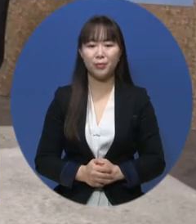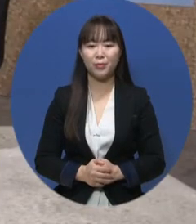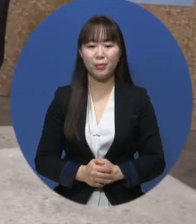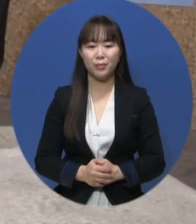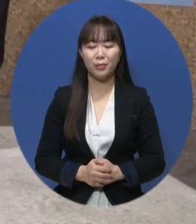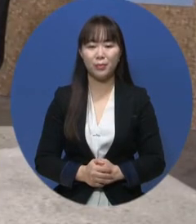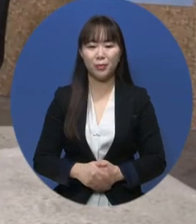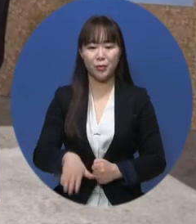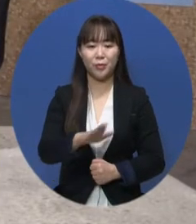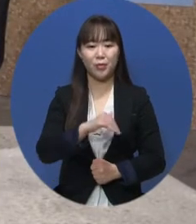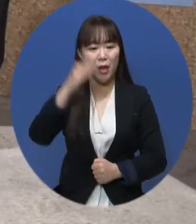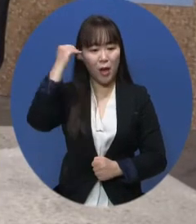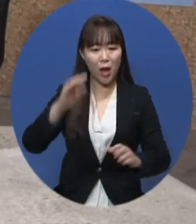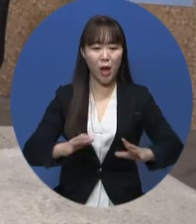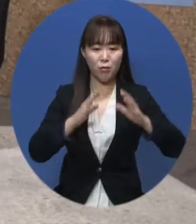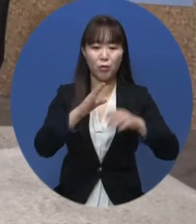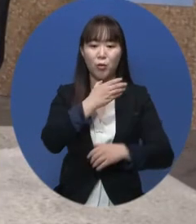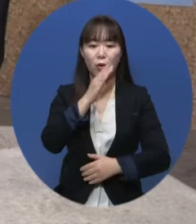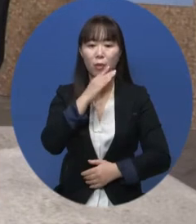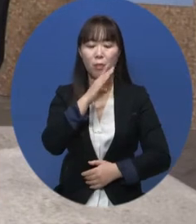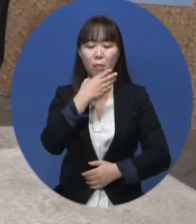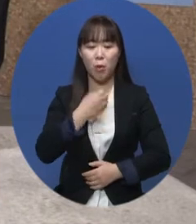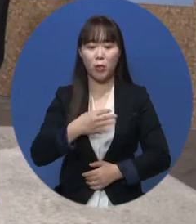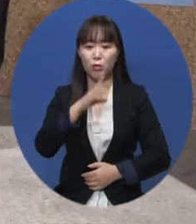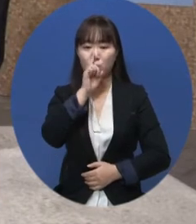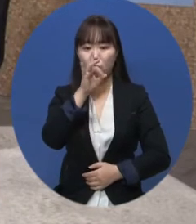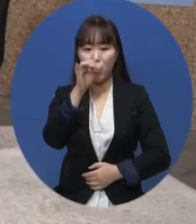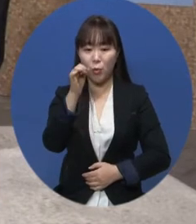그 한국노인복지중앙회는 네.